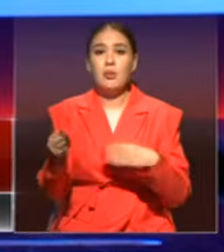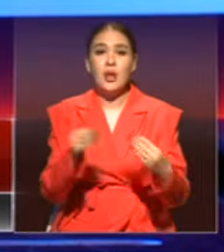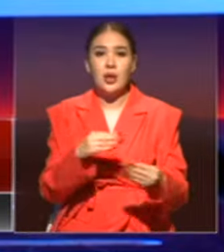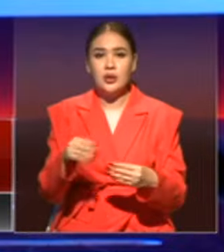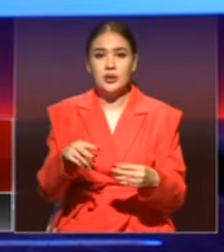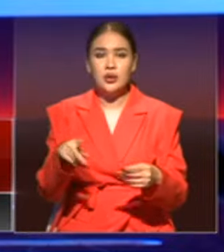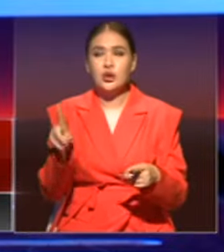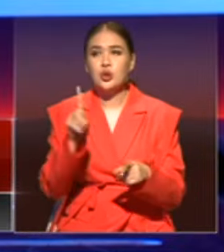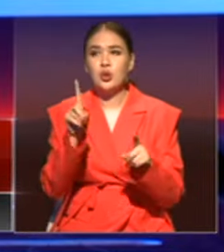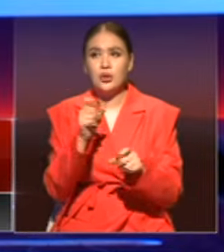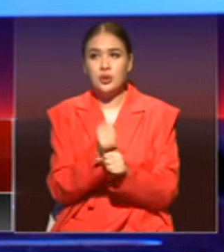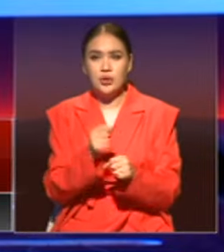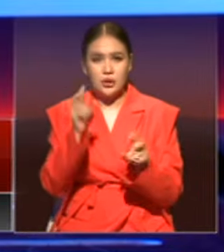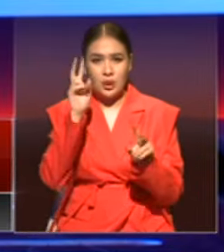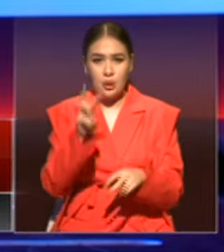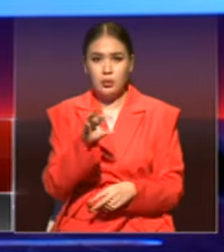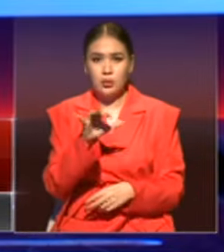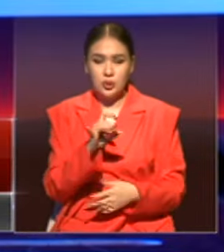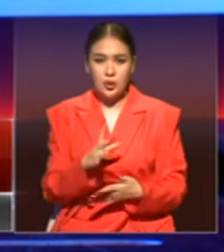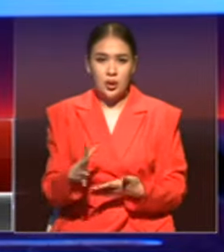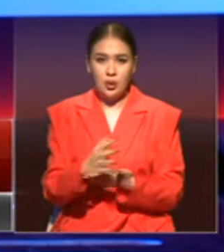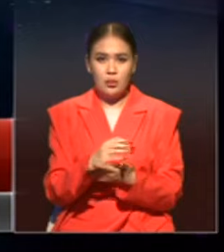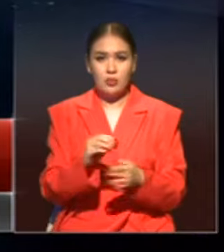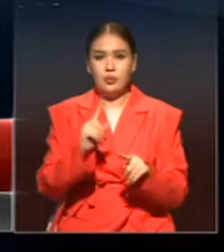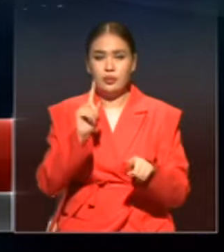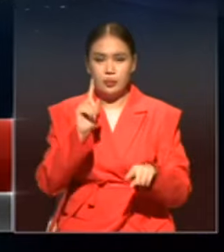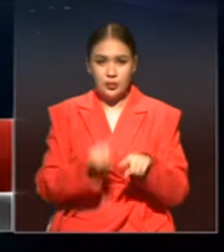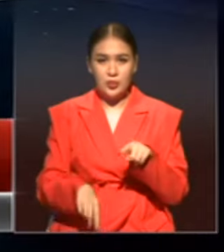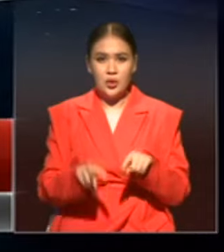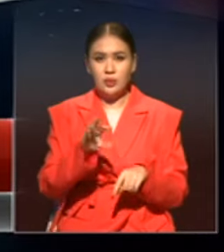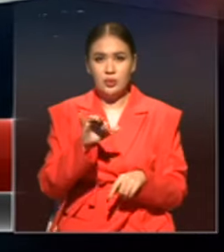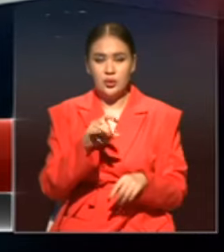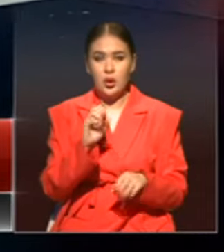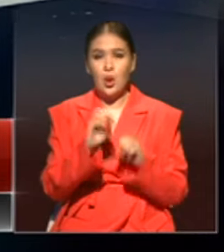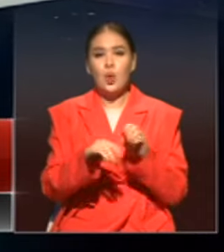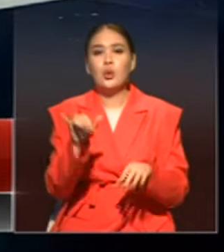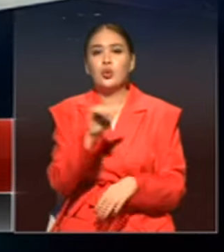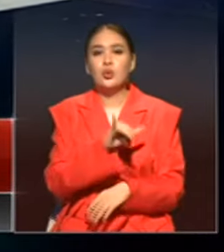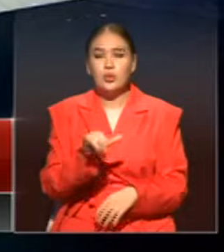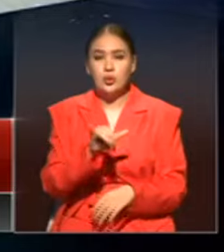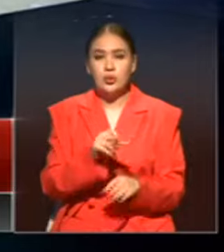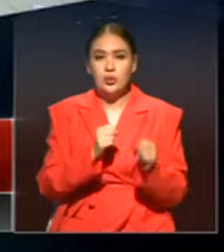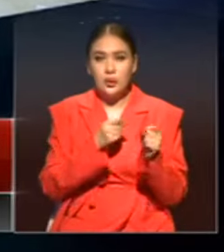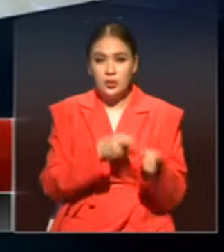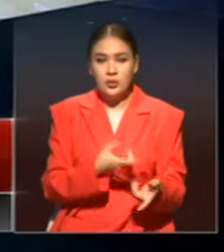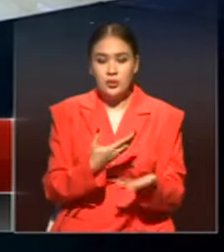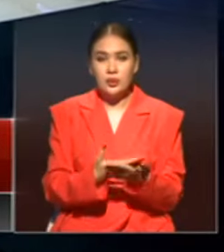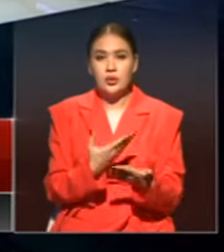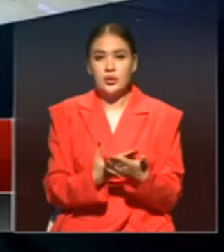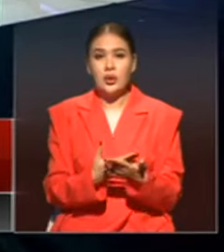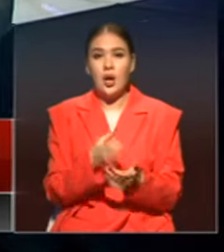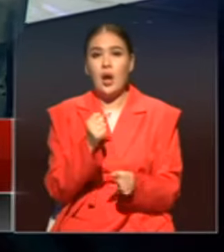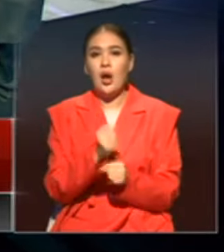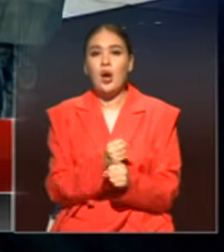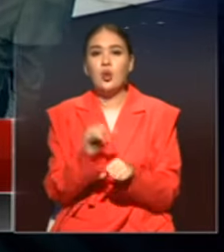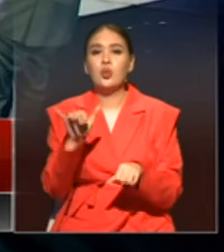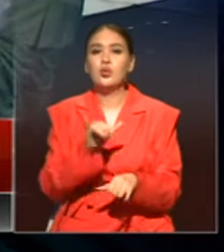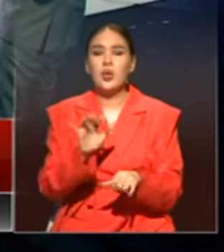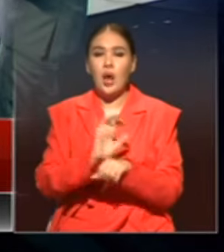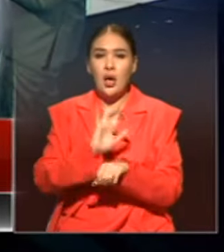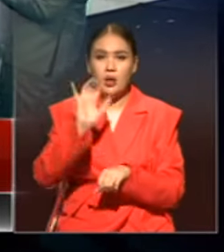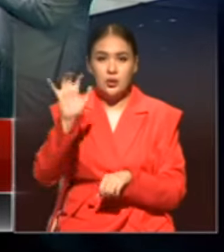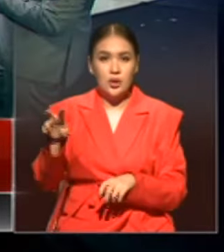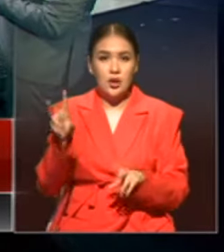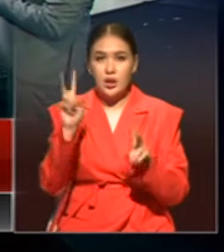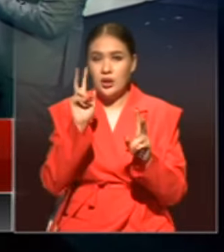білмей отырмыз. Үйде қоқыс шелекте тез толады, әрине бізде өткізетін жер жоқ, қайда тастарын білмейсің, осыларды өңдеу бойынша қайда өткізу туралы мәлімет